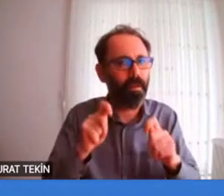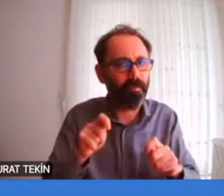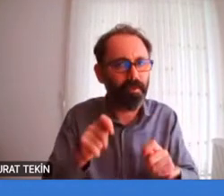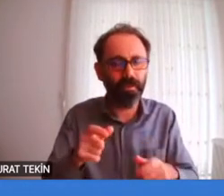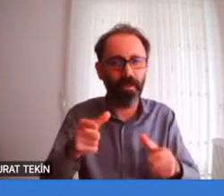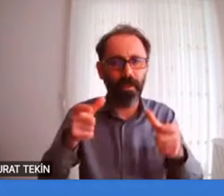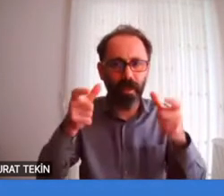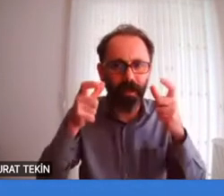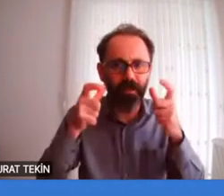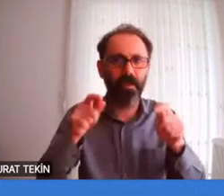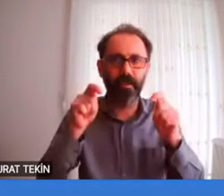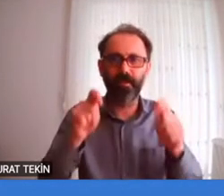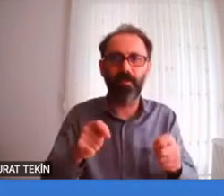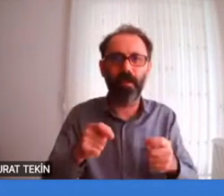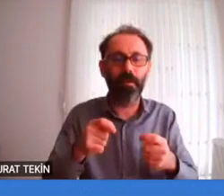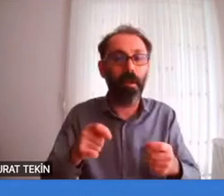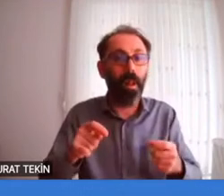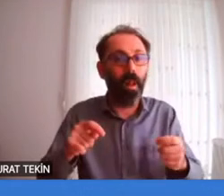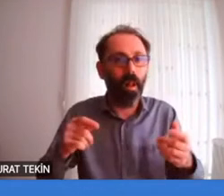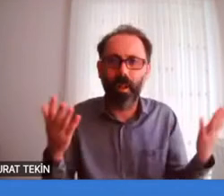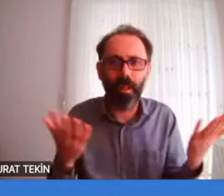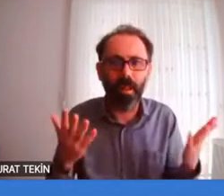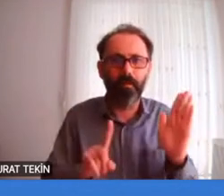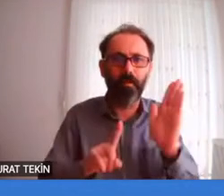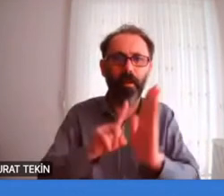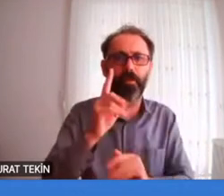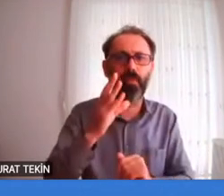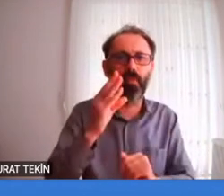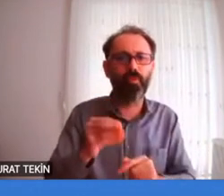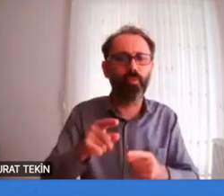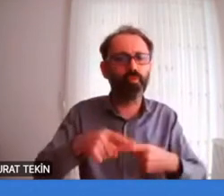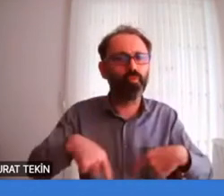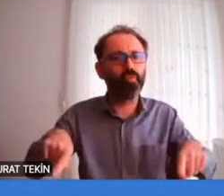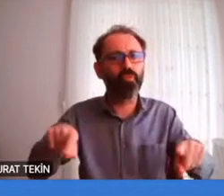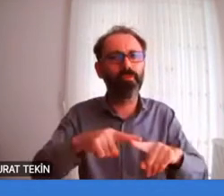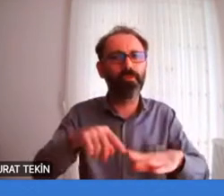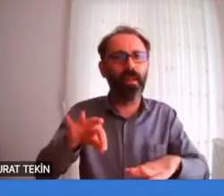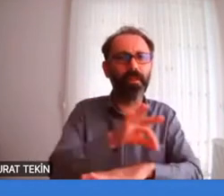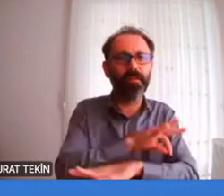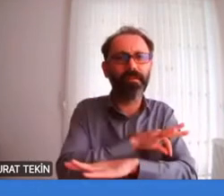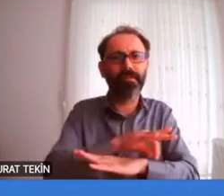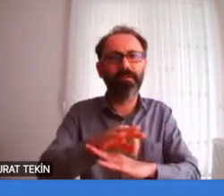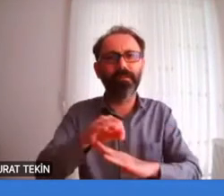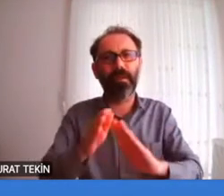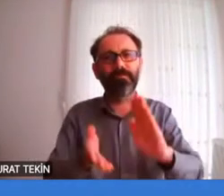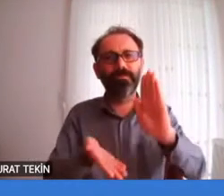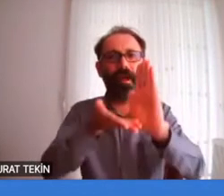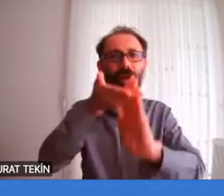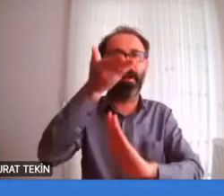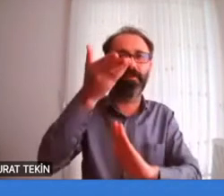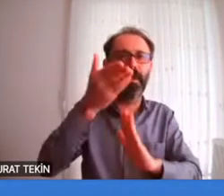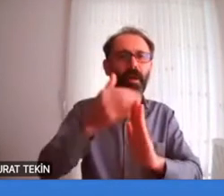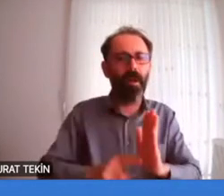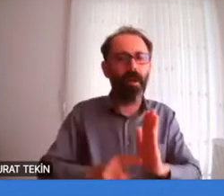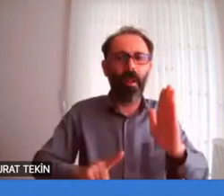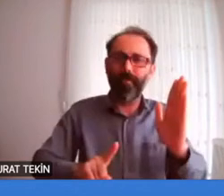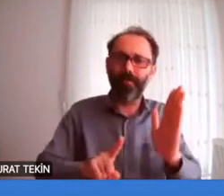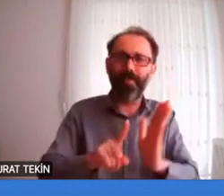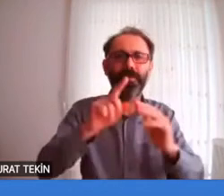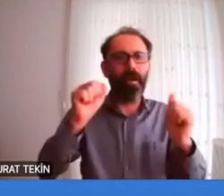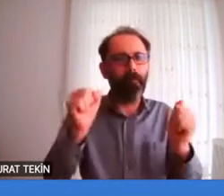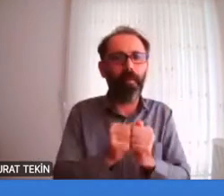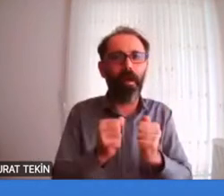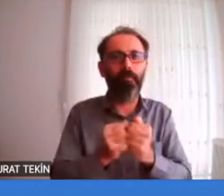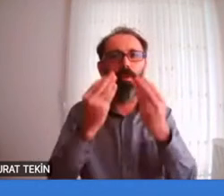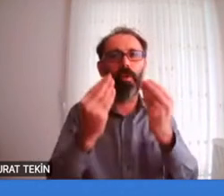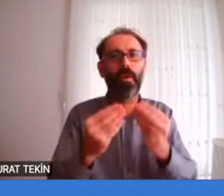alan, kendi şartlarında bütün sınırları zorlayan, engelleri aşan ve başarıyla bunu perçinleyen bir takım